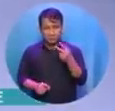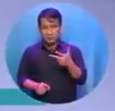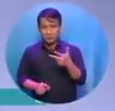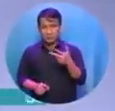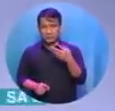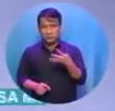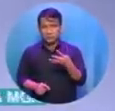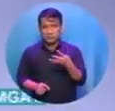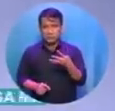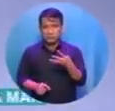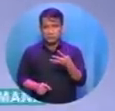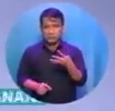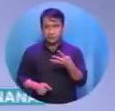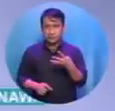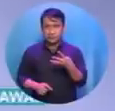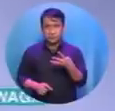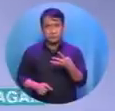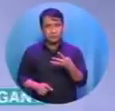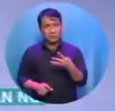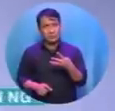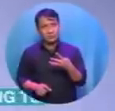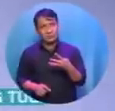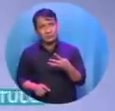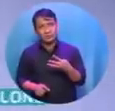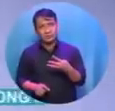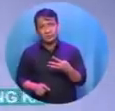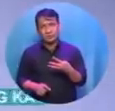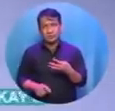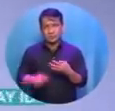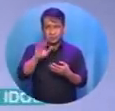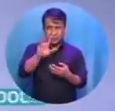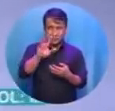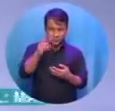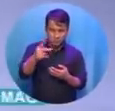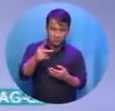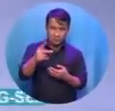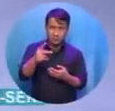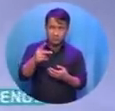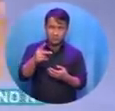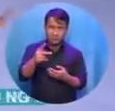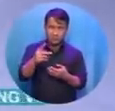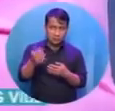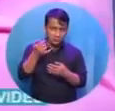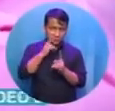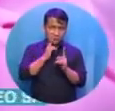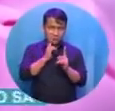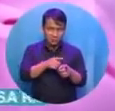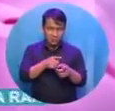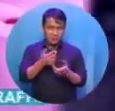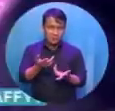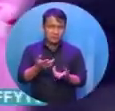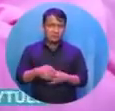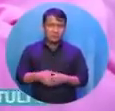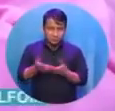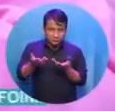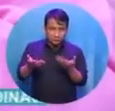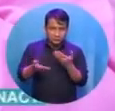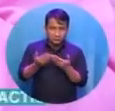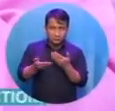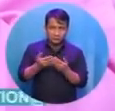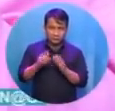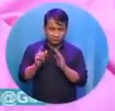1, 2, 3, pindot. Okay, ayan. 5,000. Sasagutin mo lang yung tanong ko. Simpleng tanong.